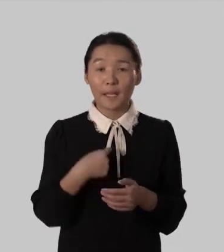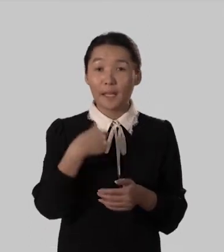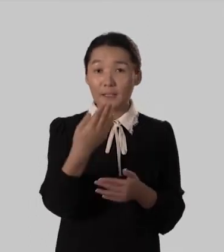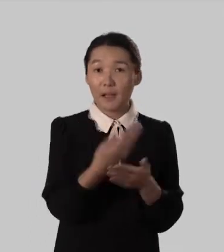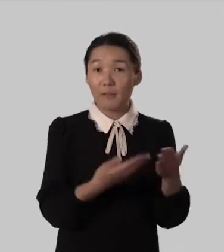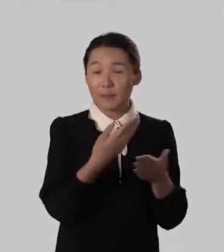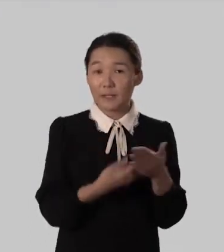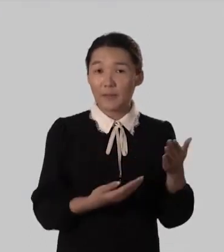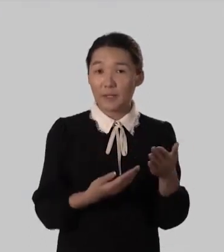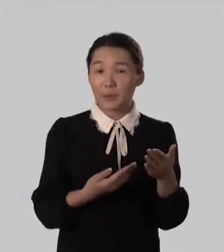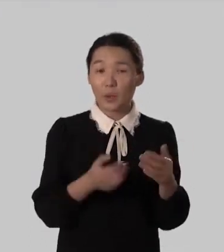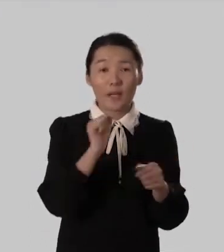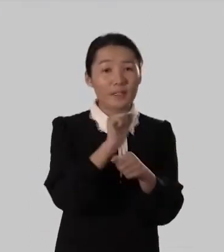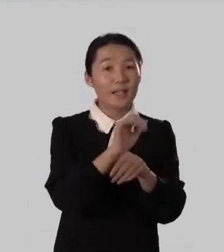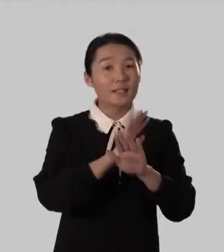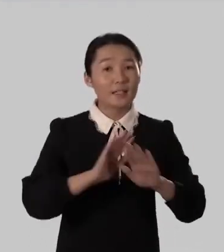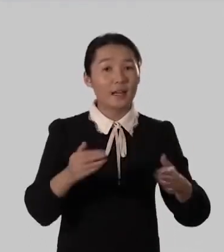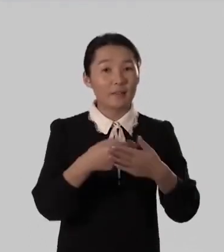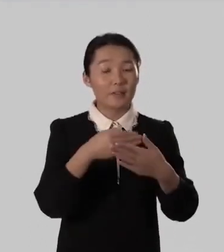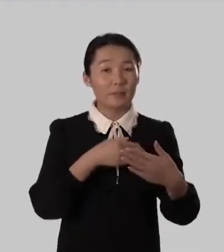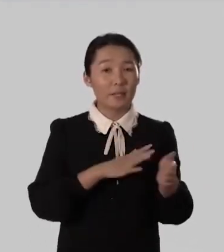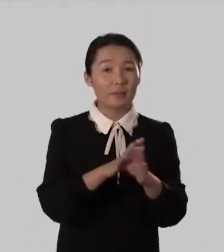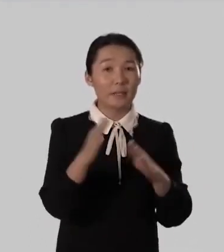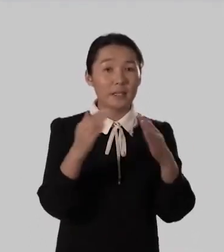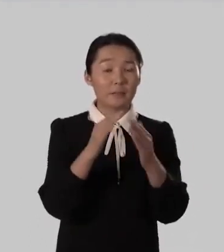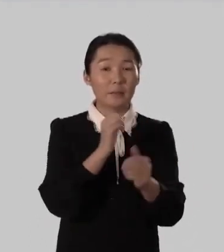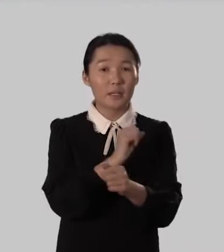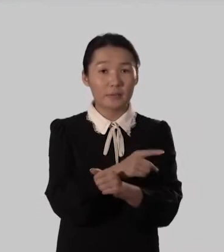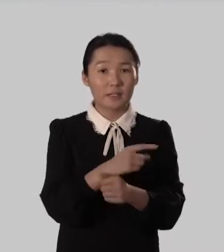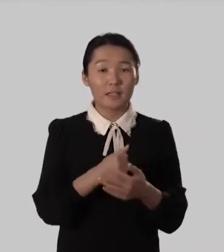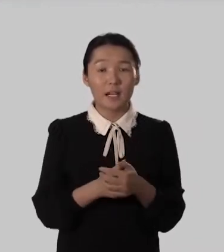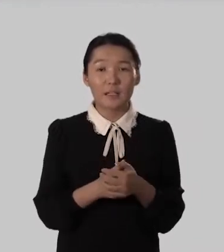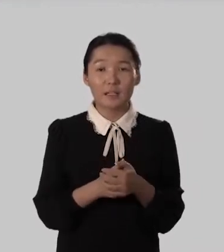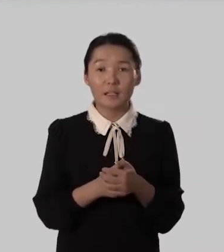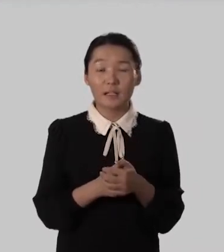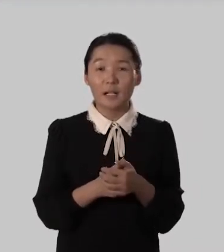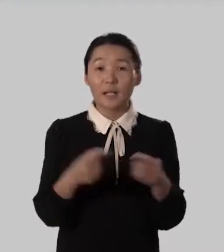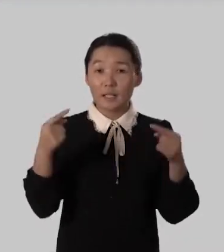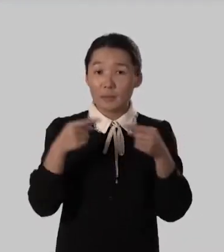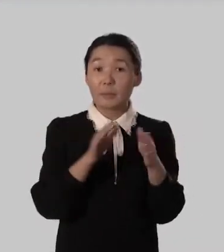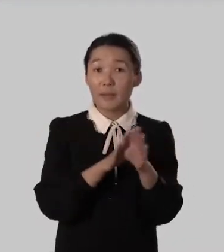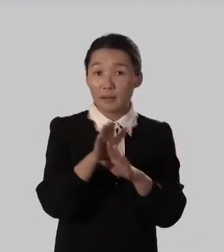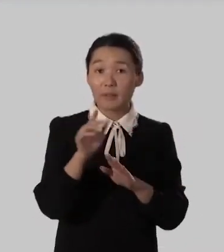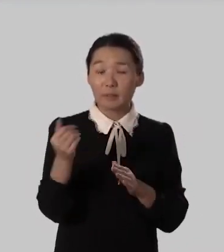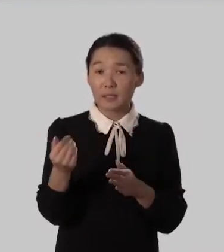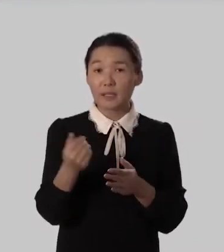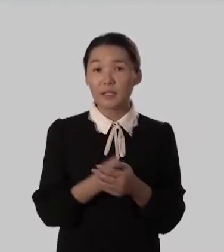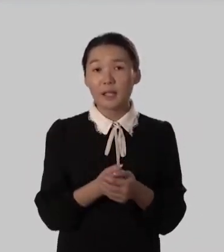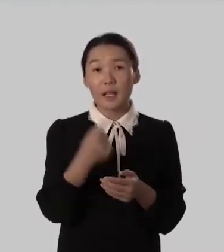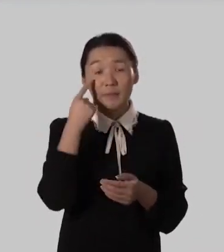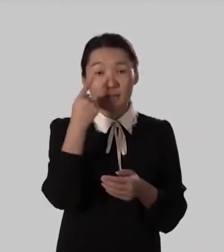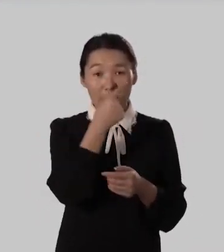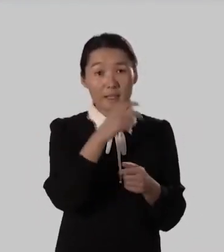а я вам советую не останавливаться перед выполнением домашнего задания и непременно его выполнить